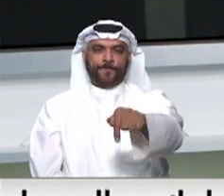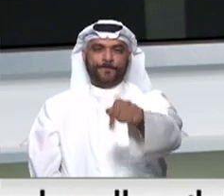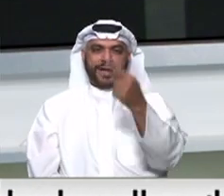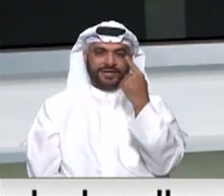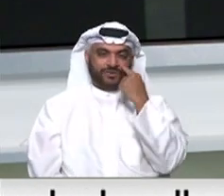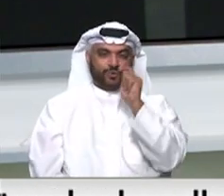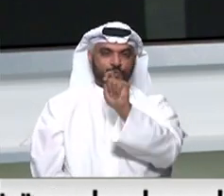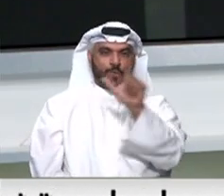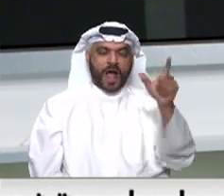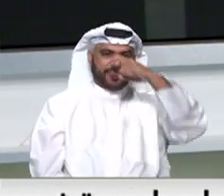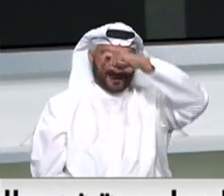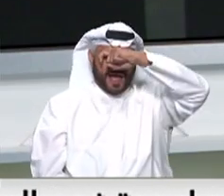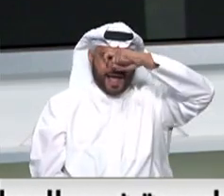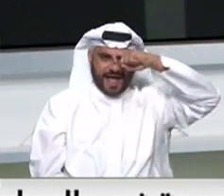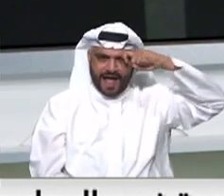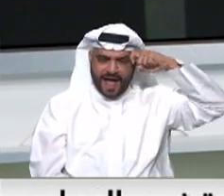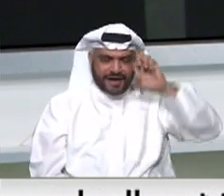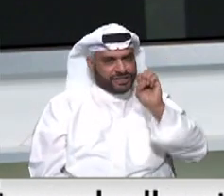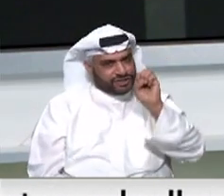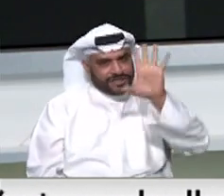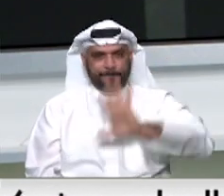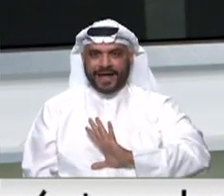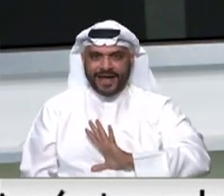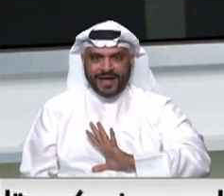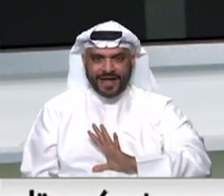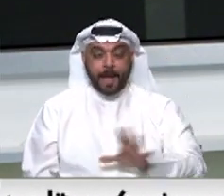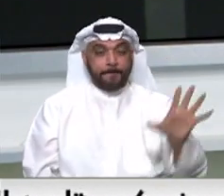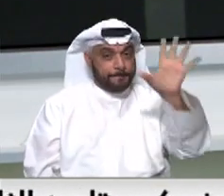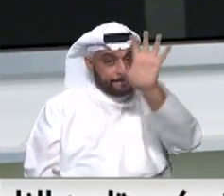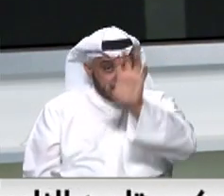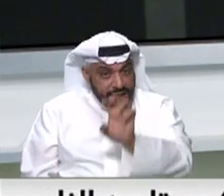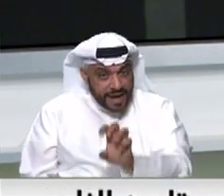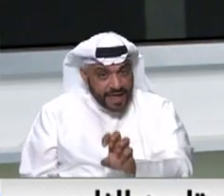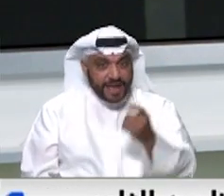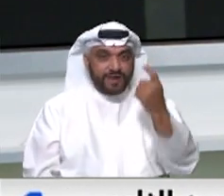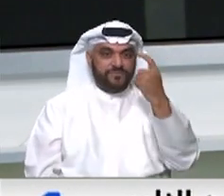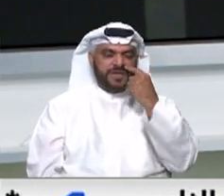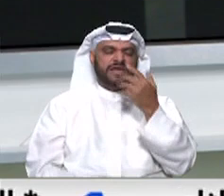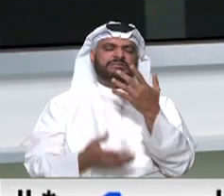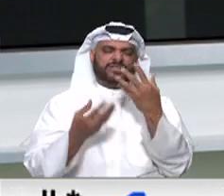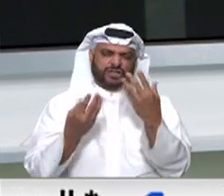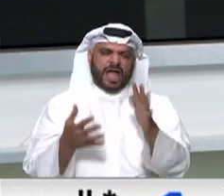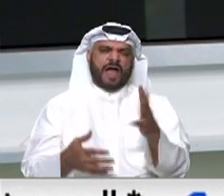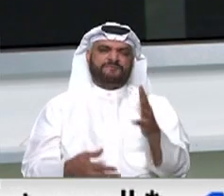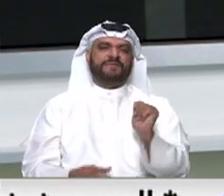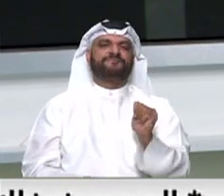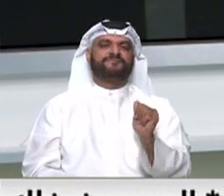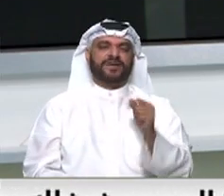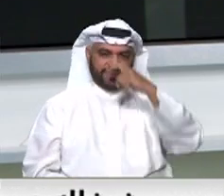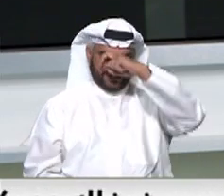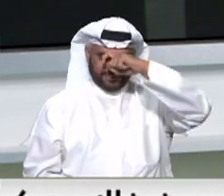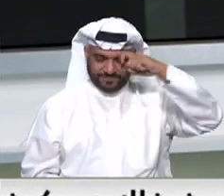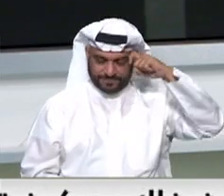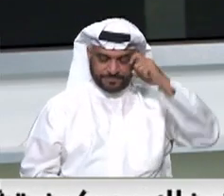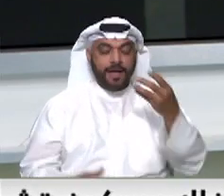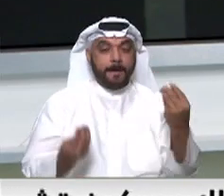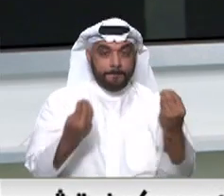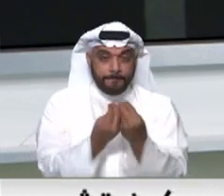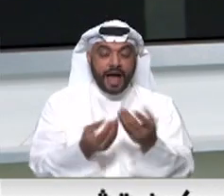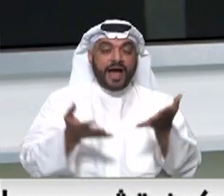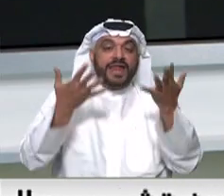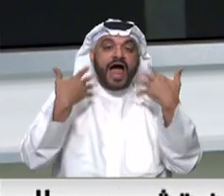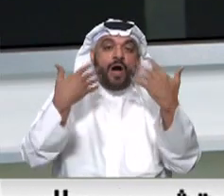اجوائنا حاره خلال فتره النهار ولكن راح تكون ماء الحراره خلال الفترات الليل وايضا اتوقع نشاط في ريال الشماليه الغربيه